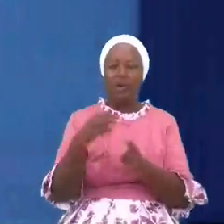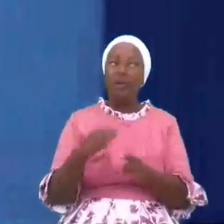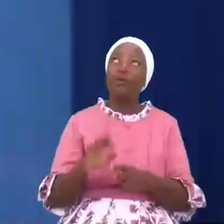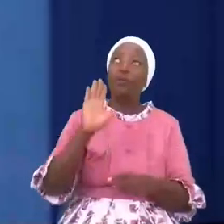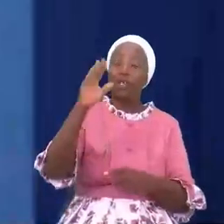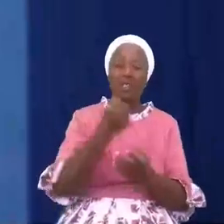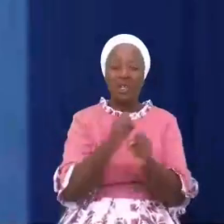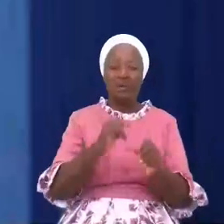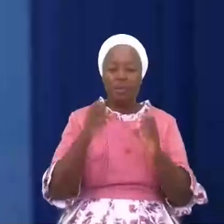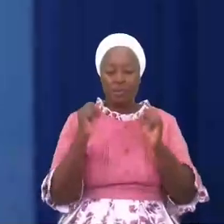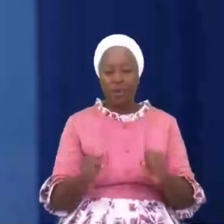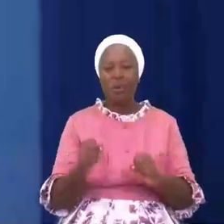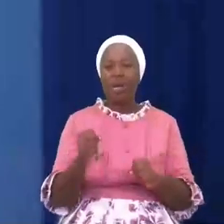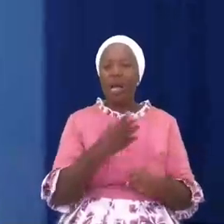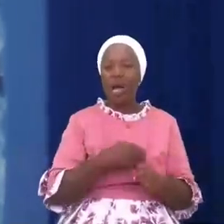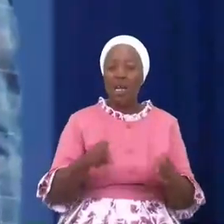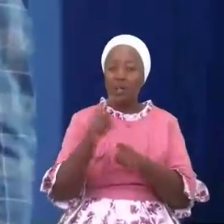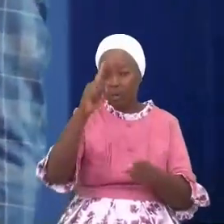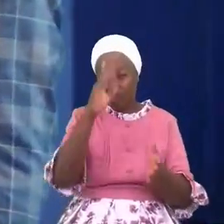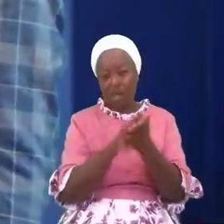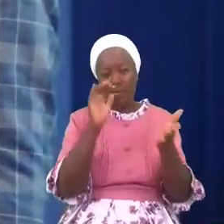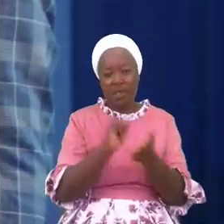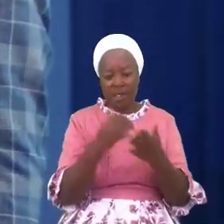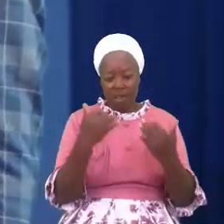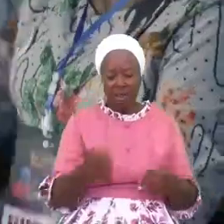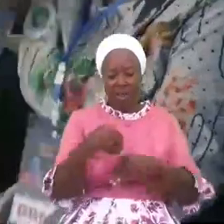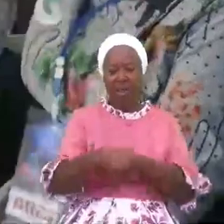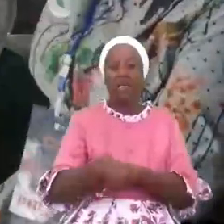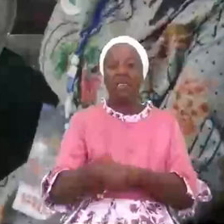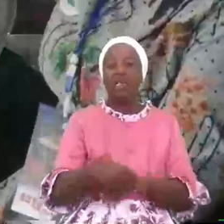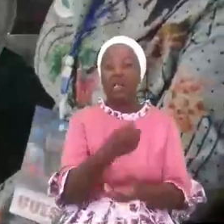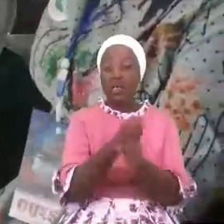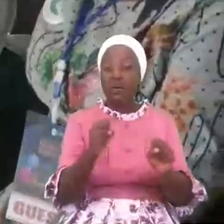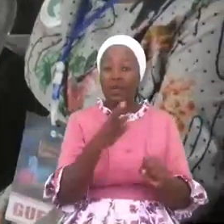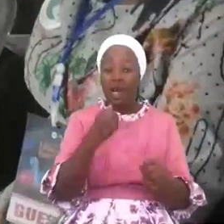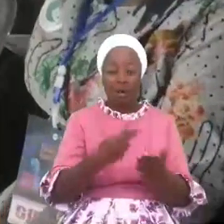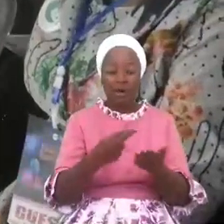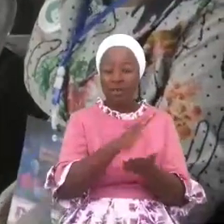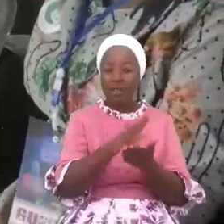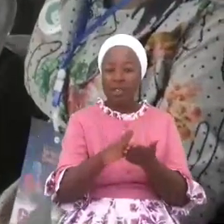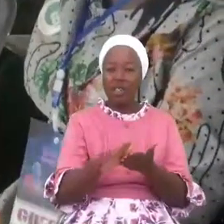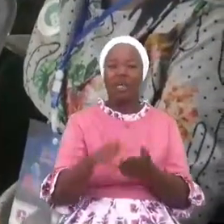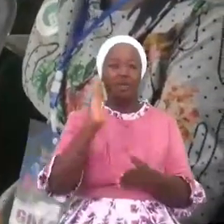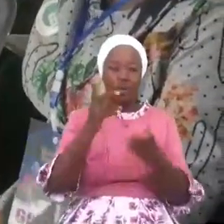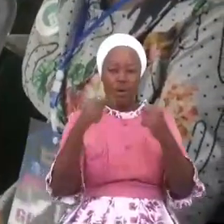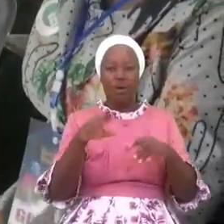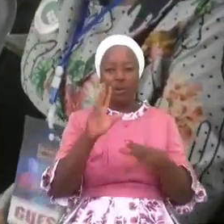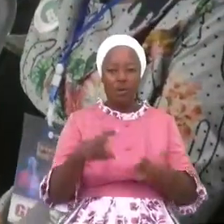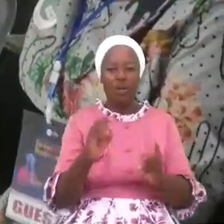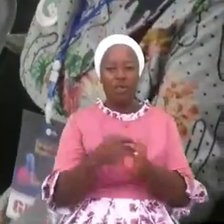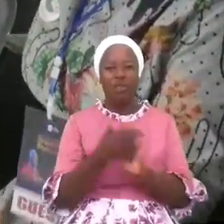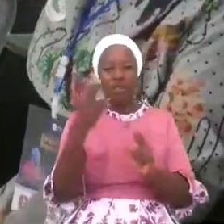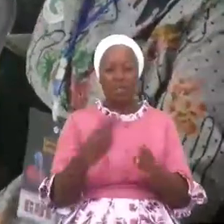de sa puissance salvatrice, comme tu crois cela ce soir, le salut, la justice viendra pour toi.